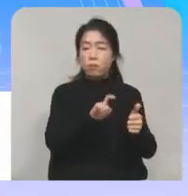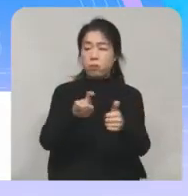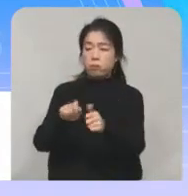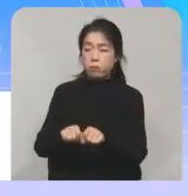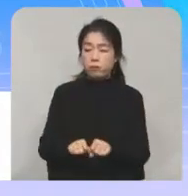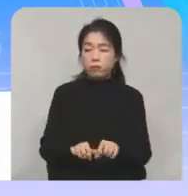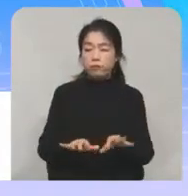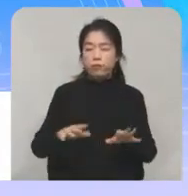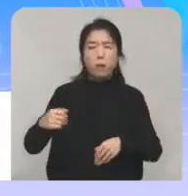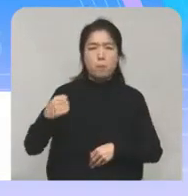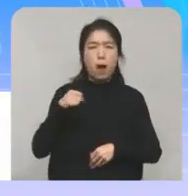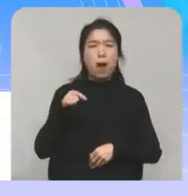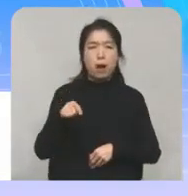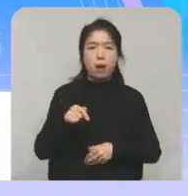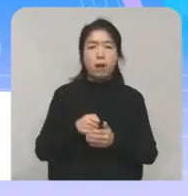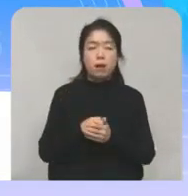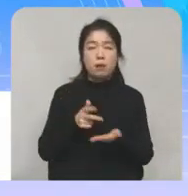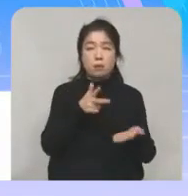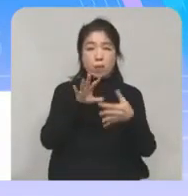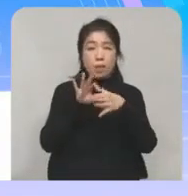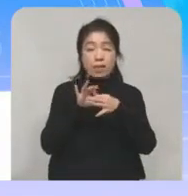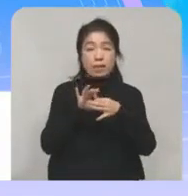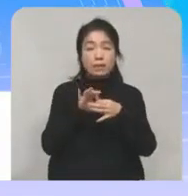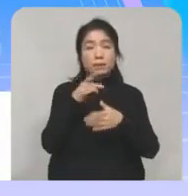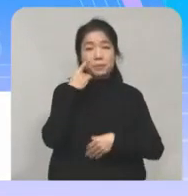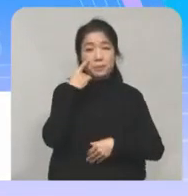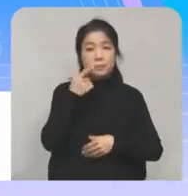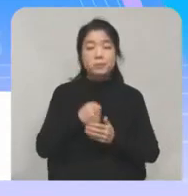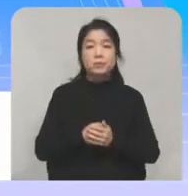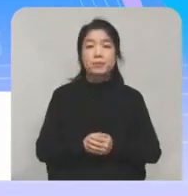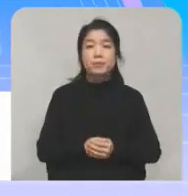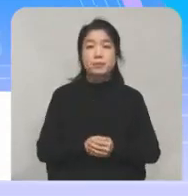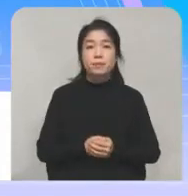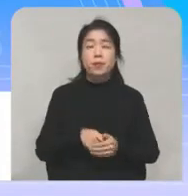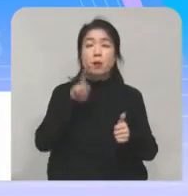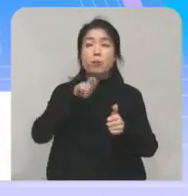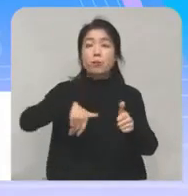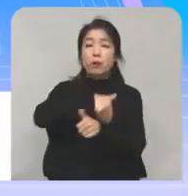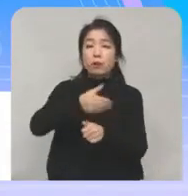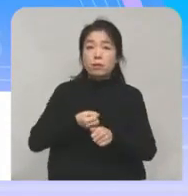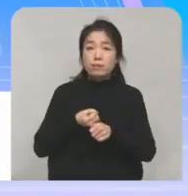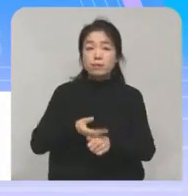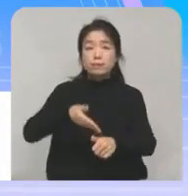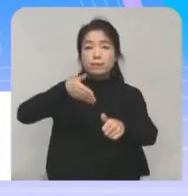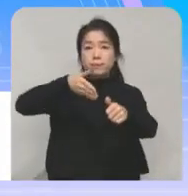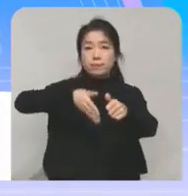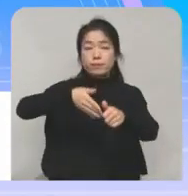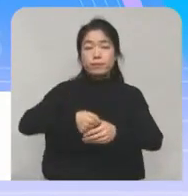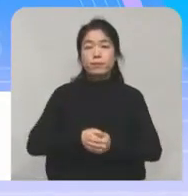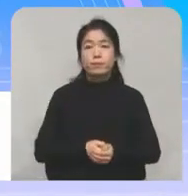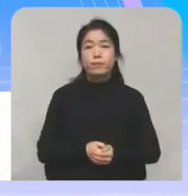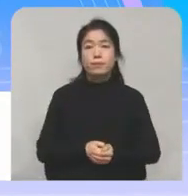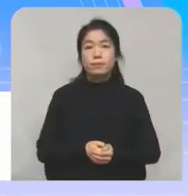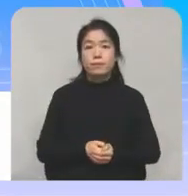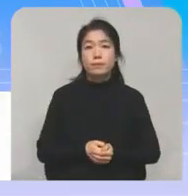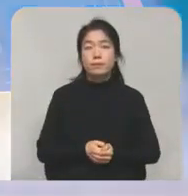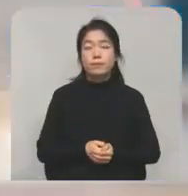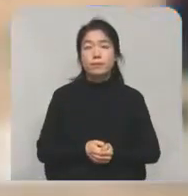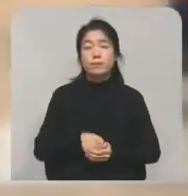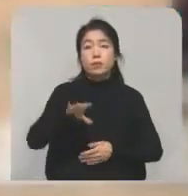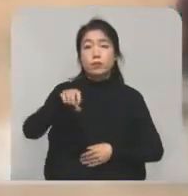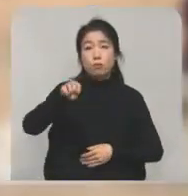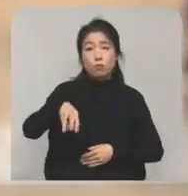더욱 거세지고 있습니다 취재기자 연결합니다 김정 되기 줘 확 진짜 사랑 전해주시죠 내 우선